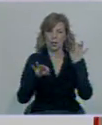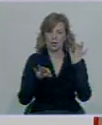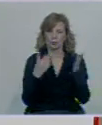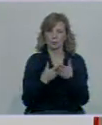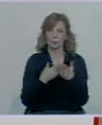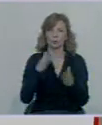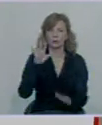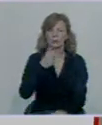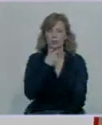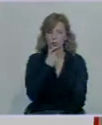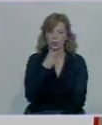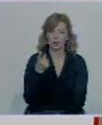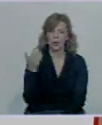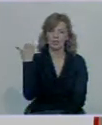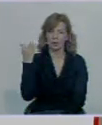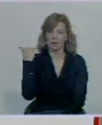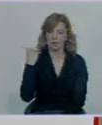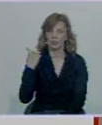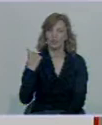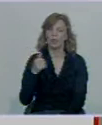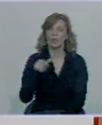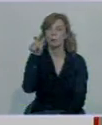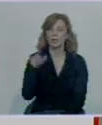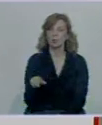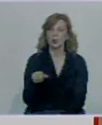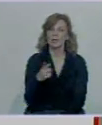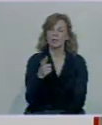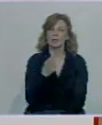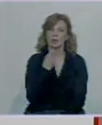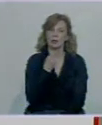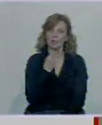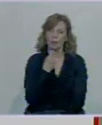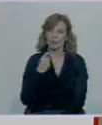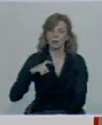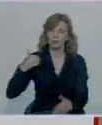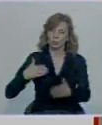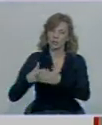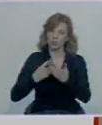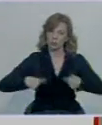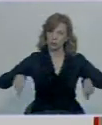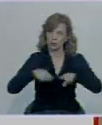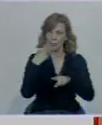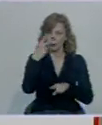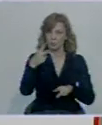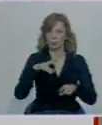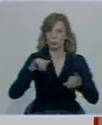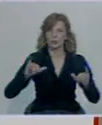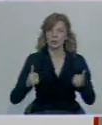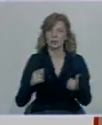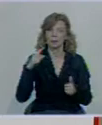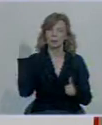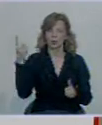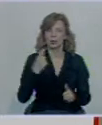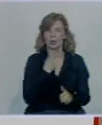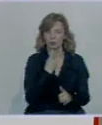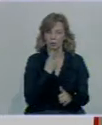5 ani de zile craiovenii sunt alături de noi. De 5 ani de zile craiovenii au văzut ce se întâmplă în orașul Craiova și